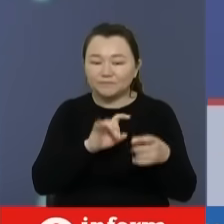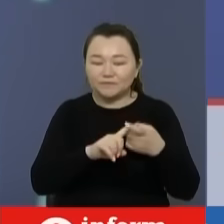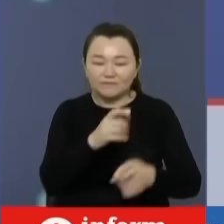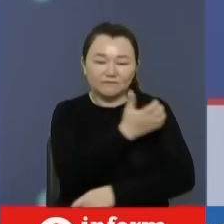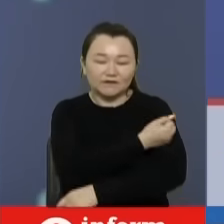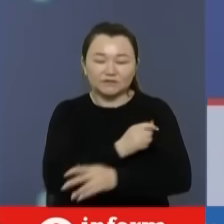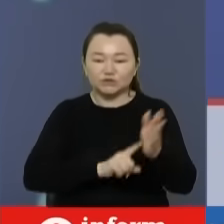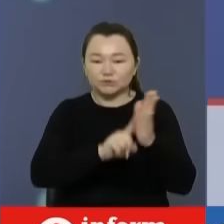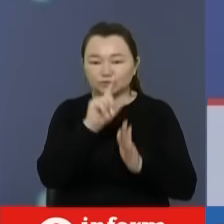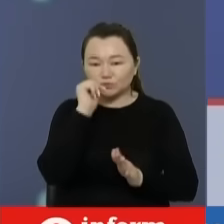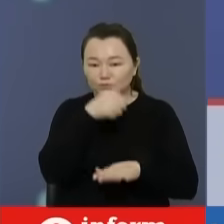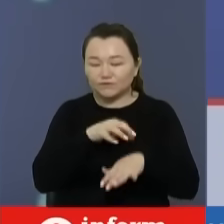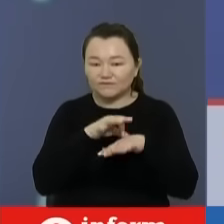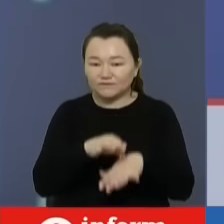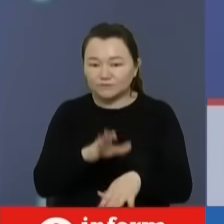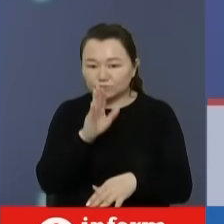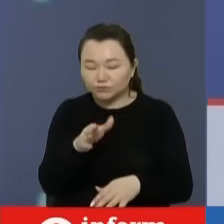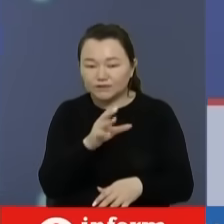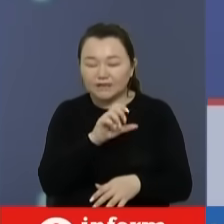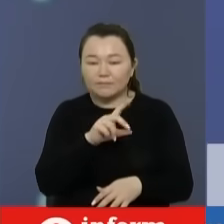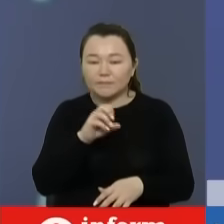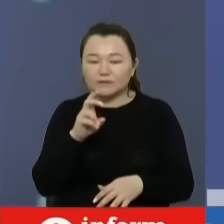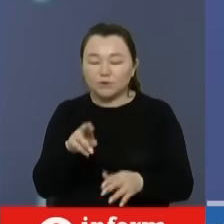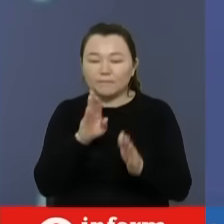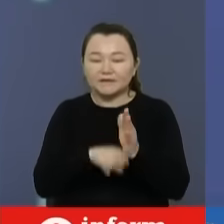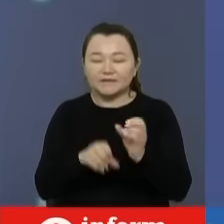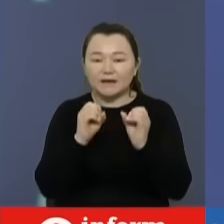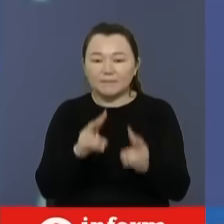бері жоспарлы түрде жүргізілуде. Эпизодиялық қауіпсіздік